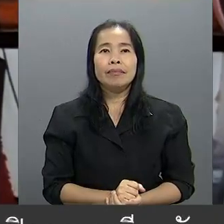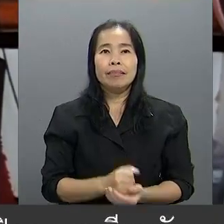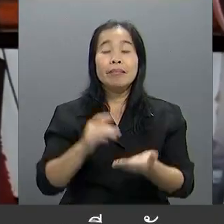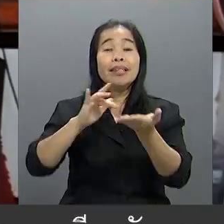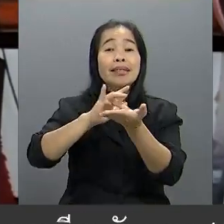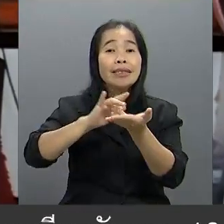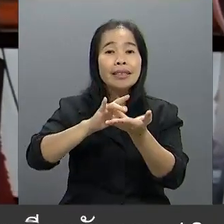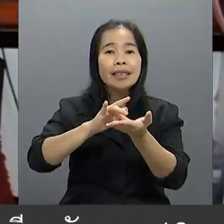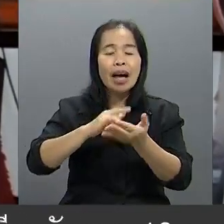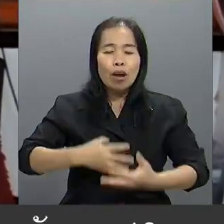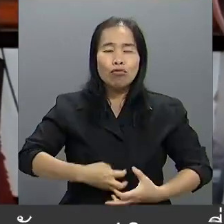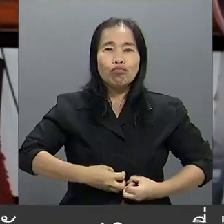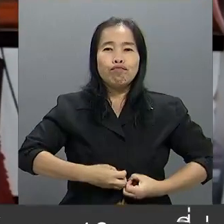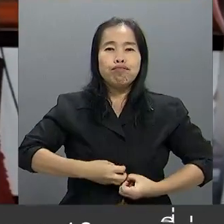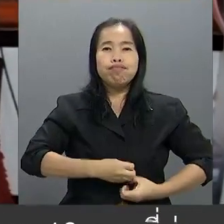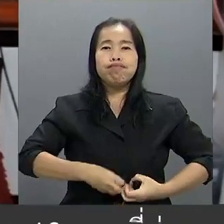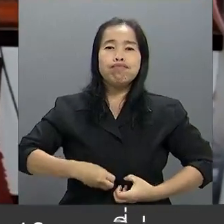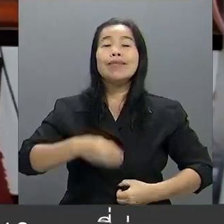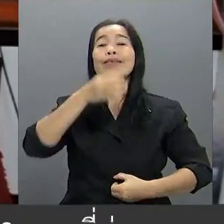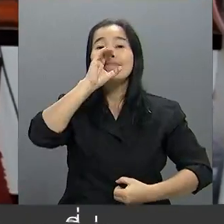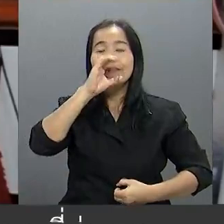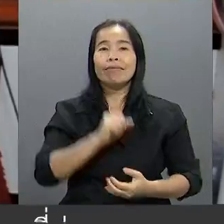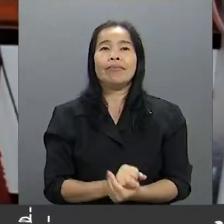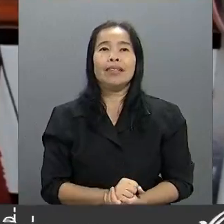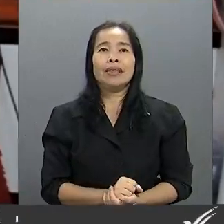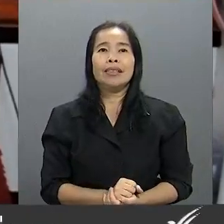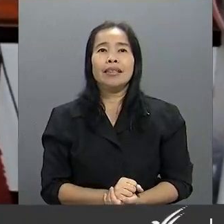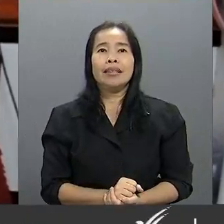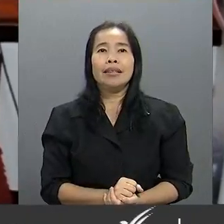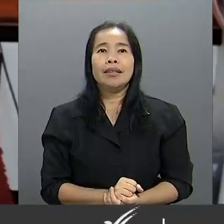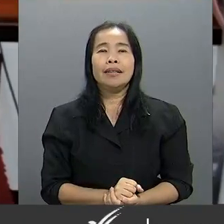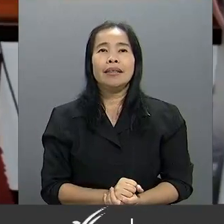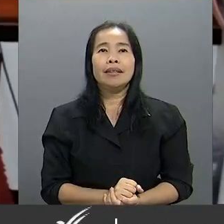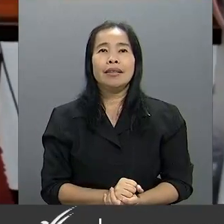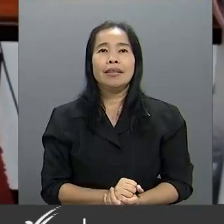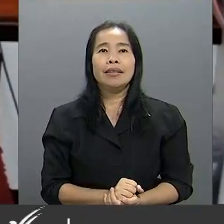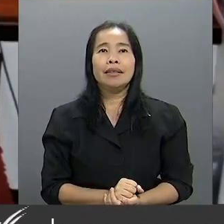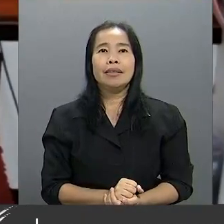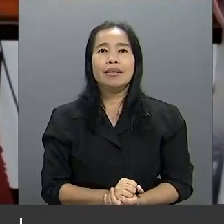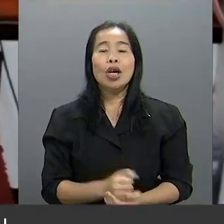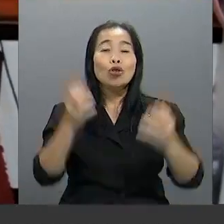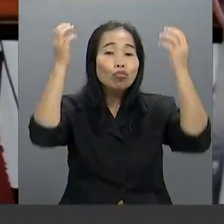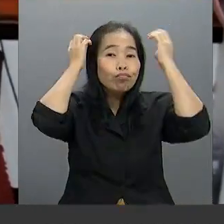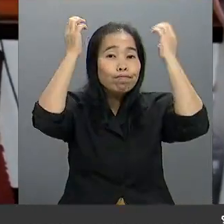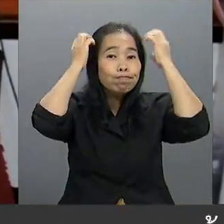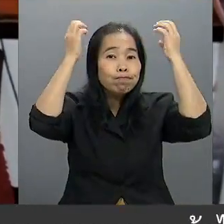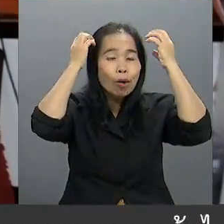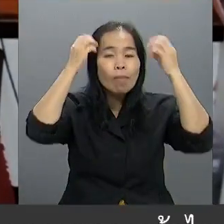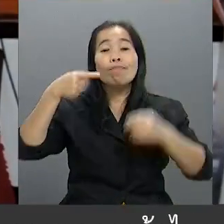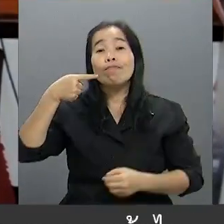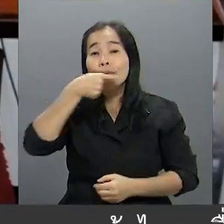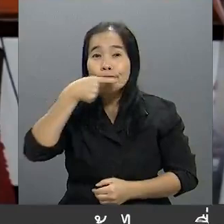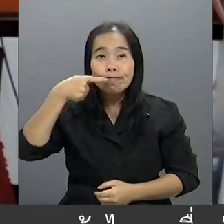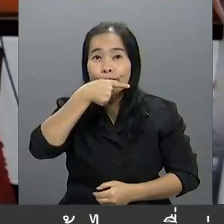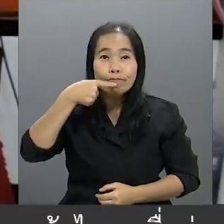ดในกระเพาะนะครับนี่เป็น ชมพูแปรงสีฟันนะครับแล้วก็ยา